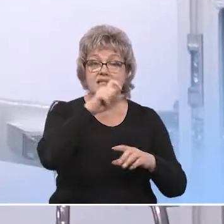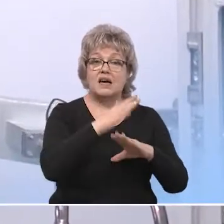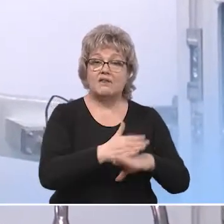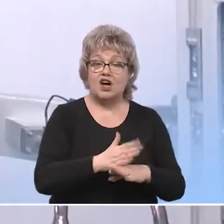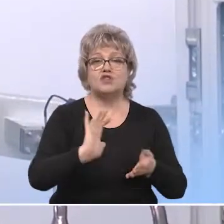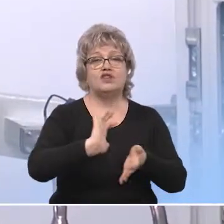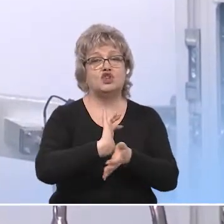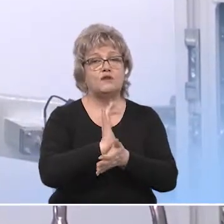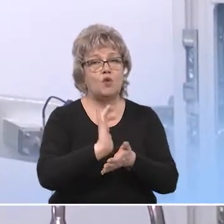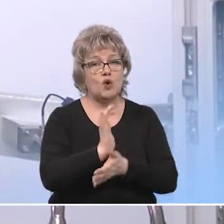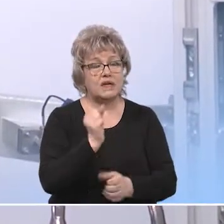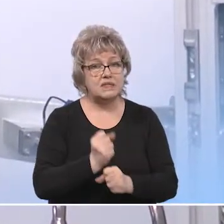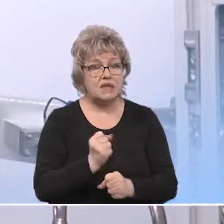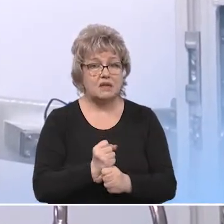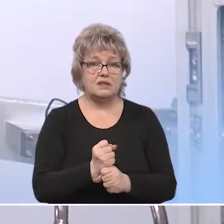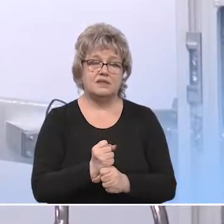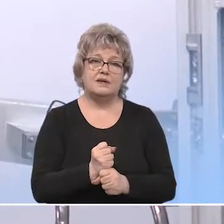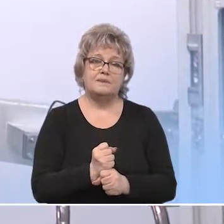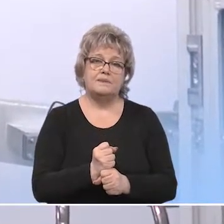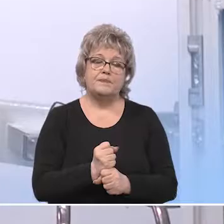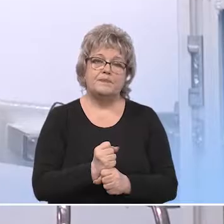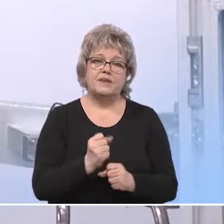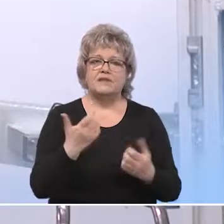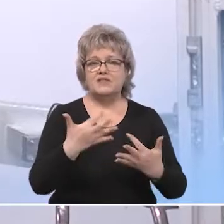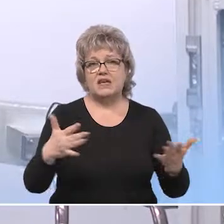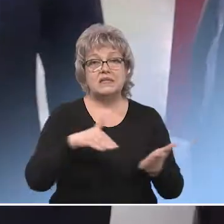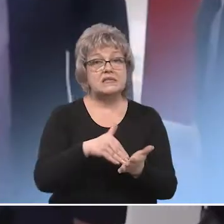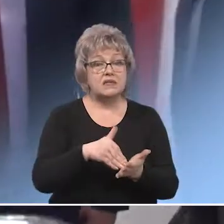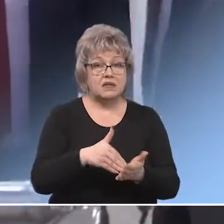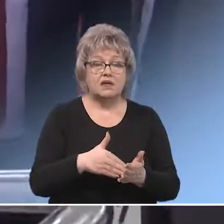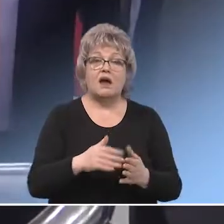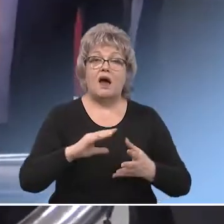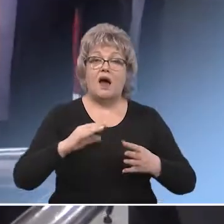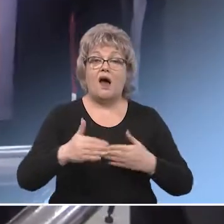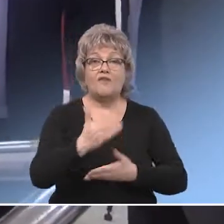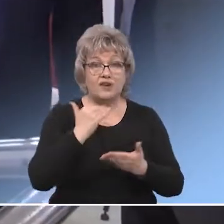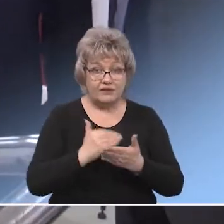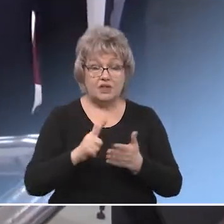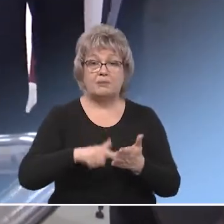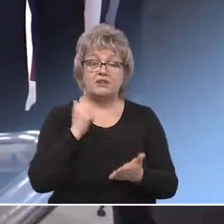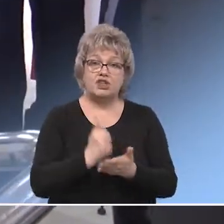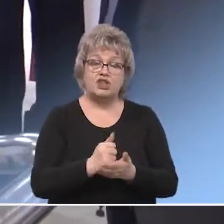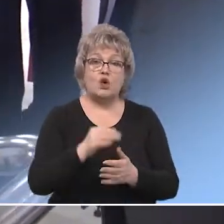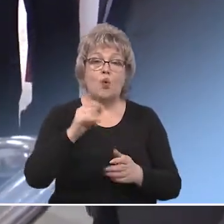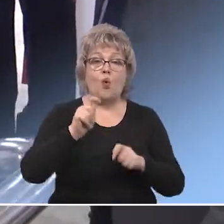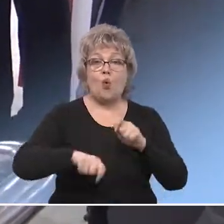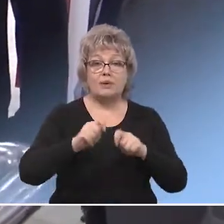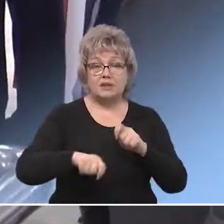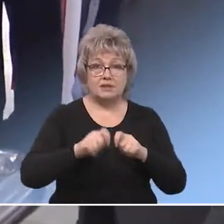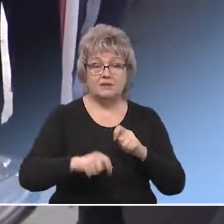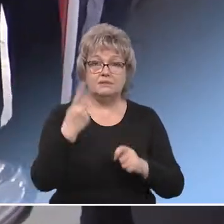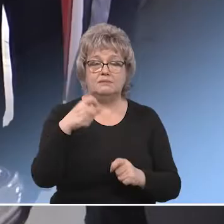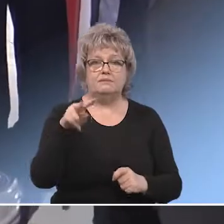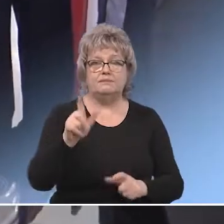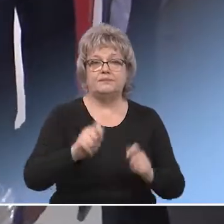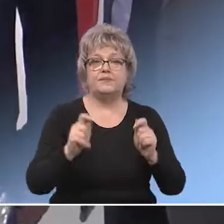можно, творог делать, сычужные сыры. Выводы разработчиков подтвердили опытные испытания модели на